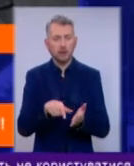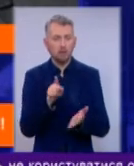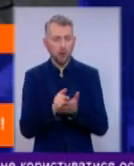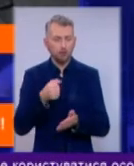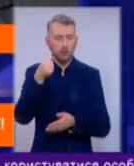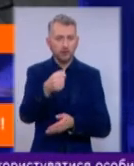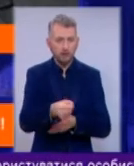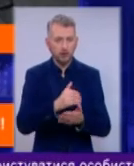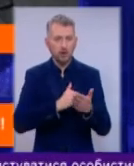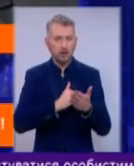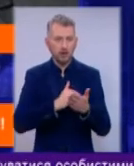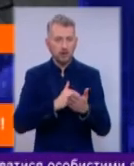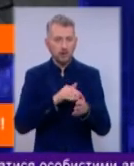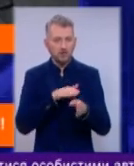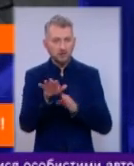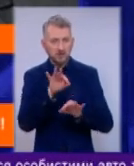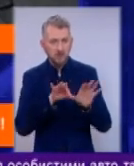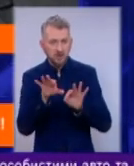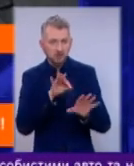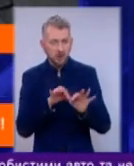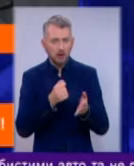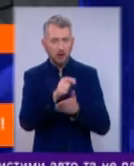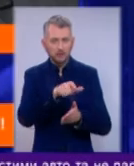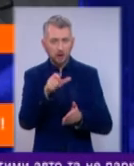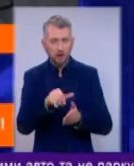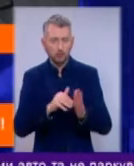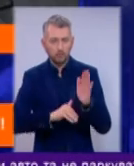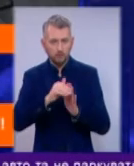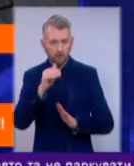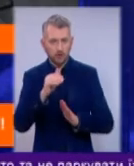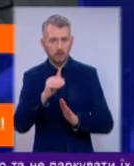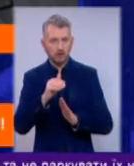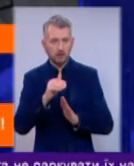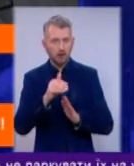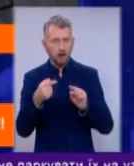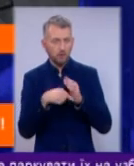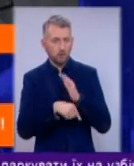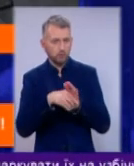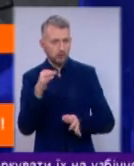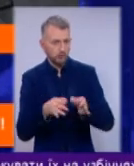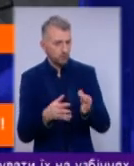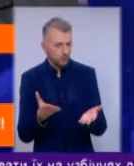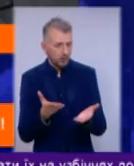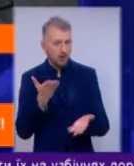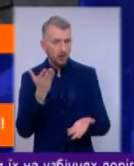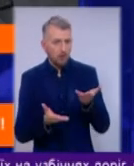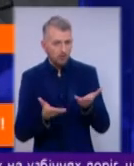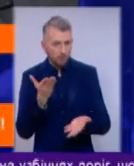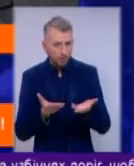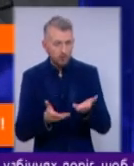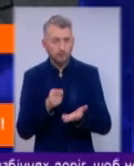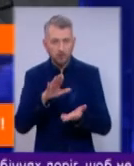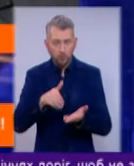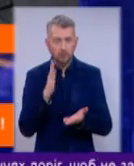у вищий чи здійснювати підбір кандидатів у вищий антикорупційний суд. Може, їм ще вони будуть